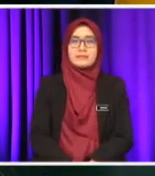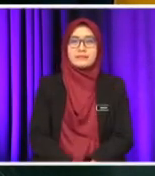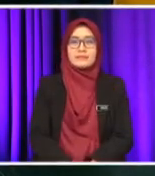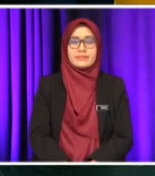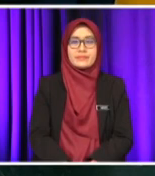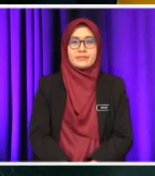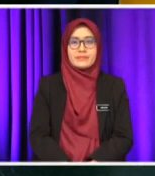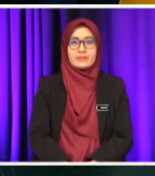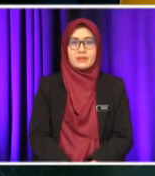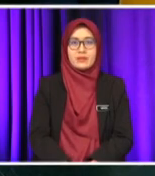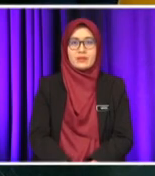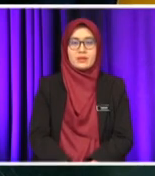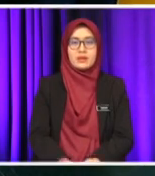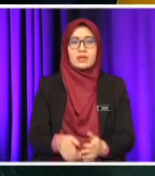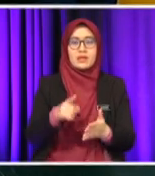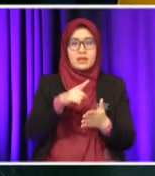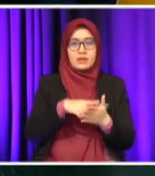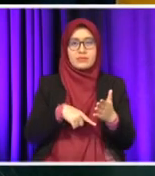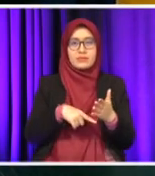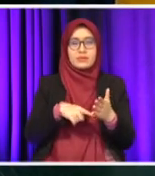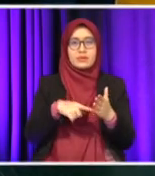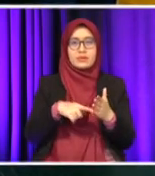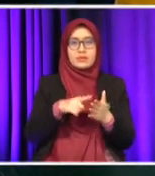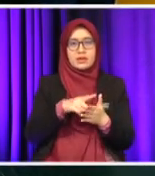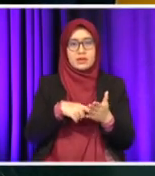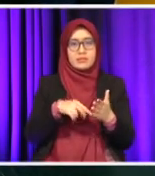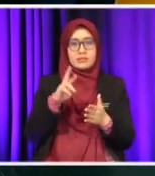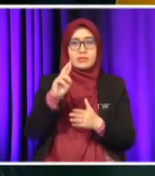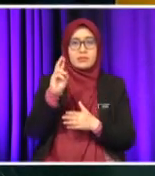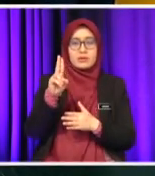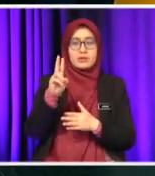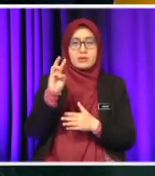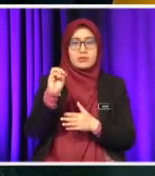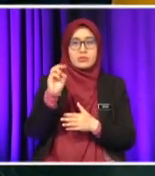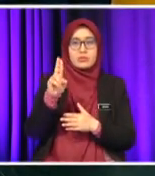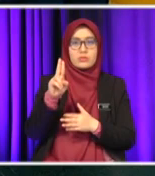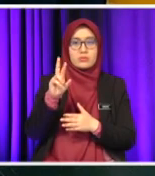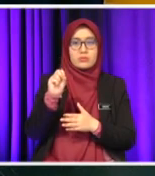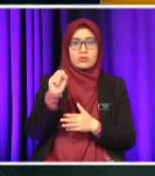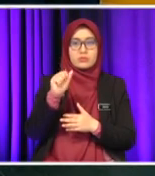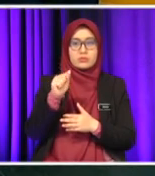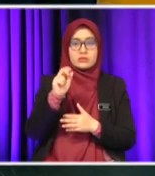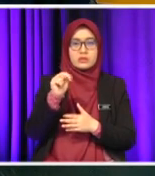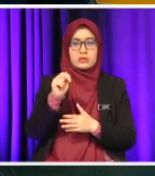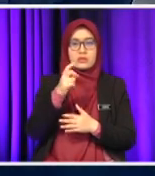yang kita belajar mengenai kaidah eh ke bentuk pengiklanan ini si uliza